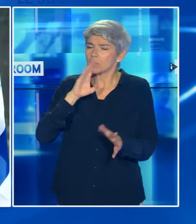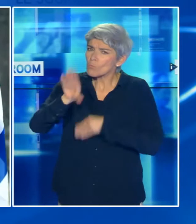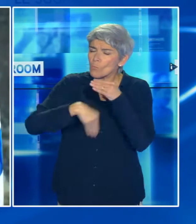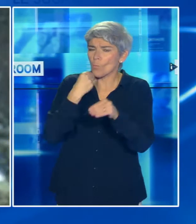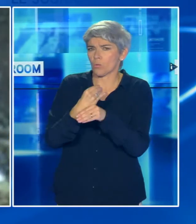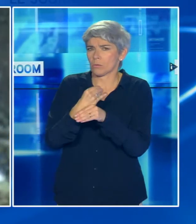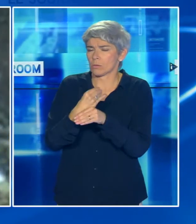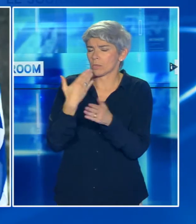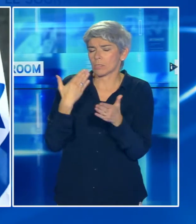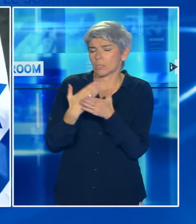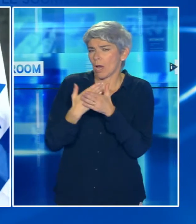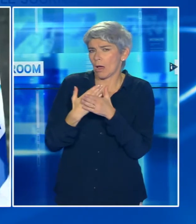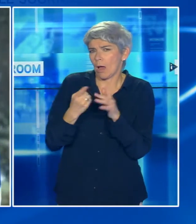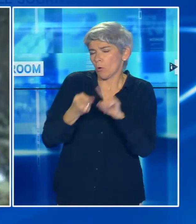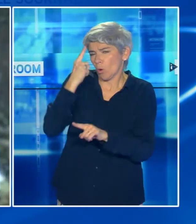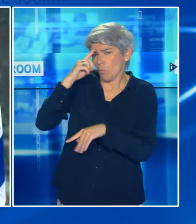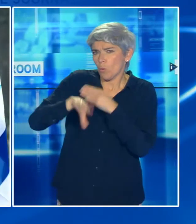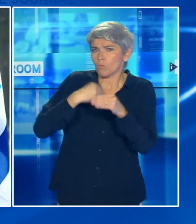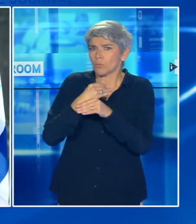Il était un grand homme pour le monde.